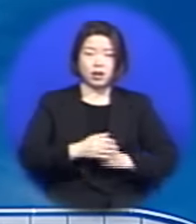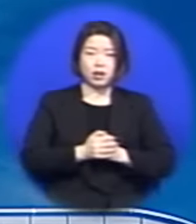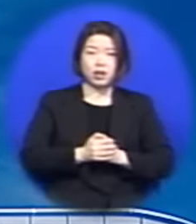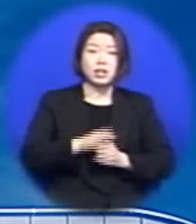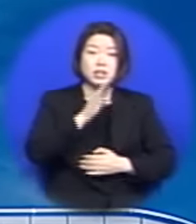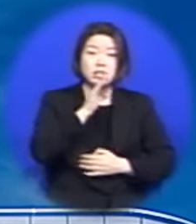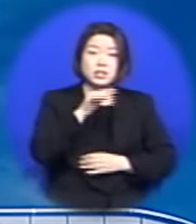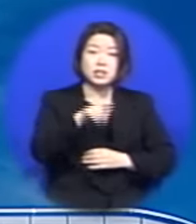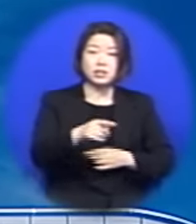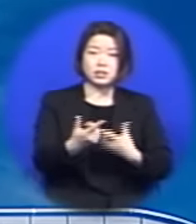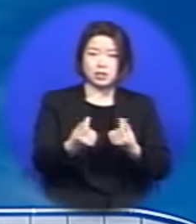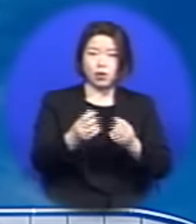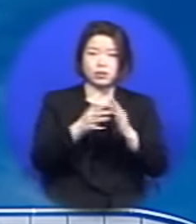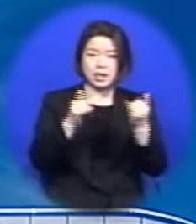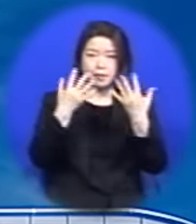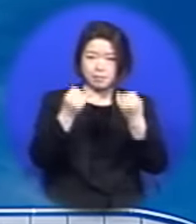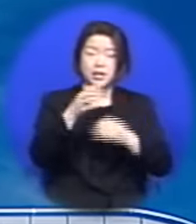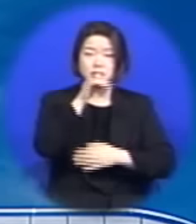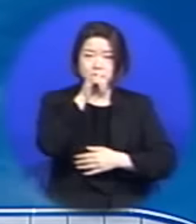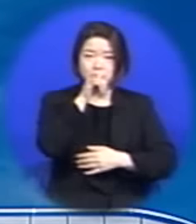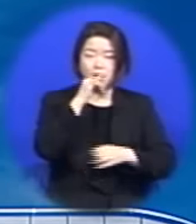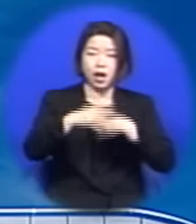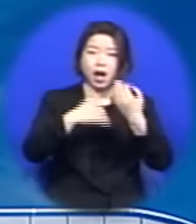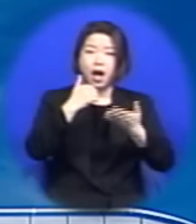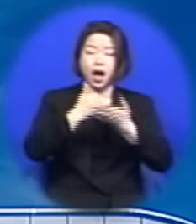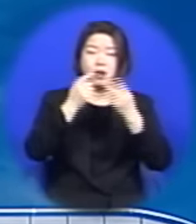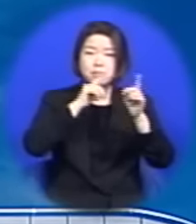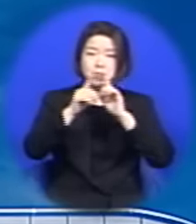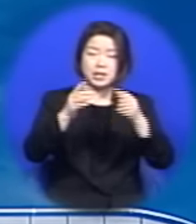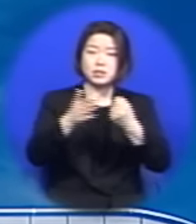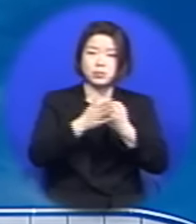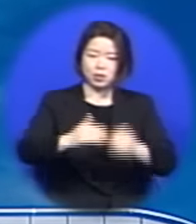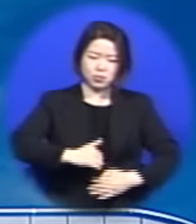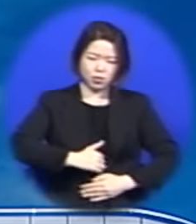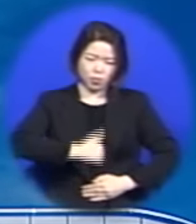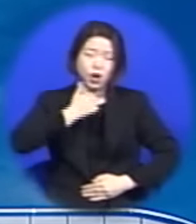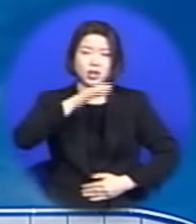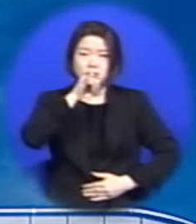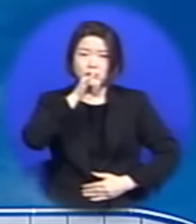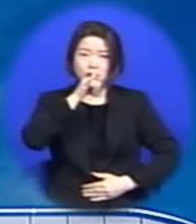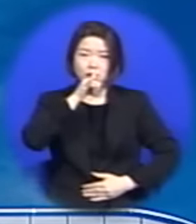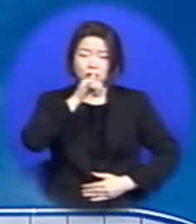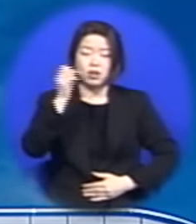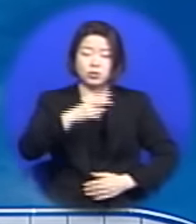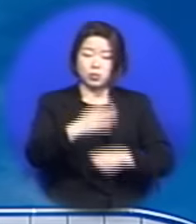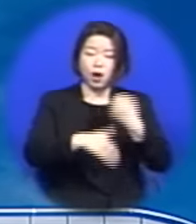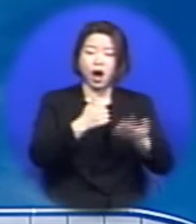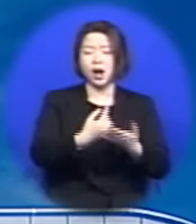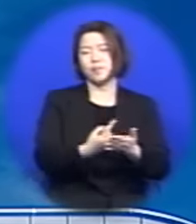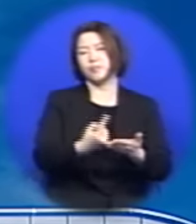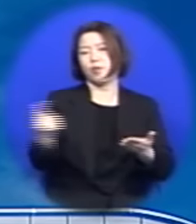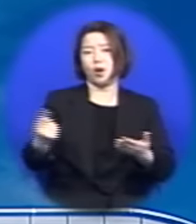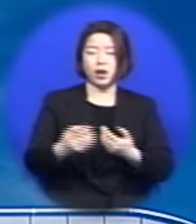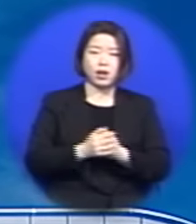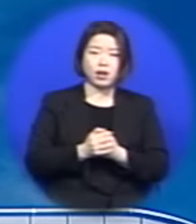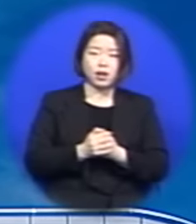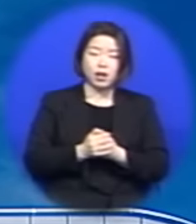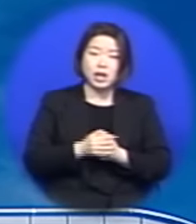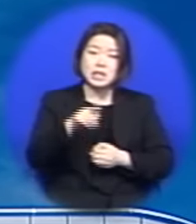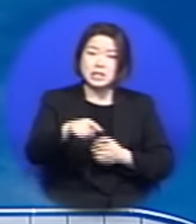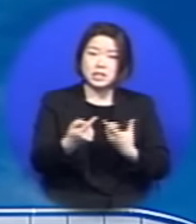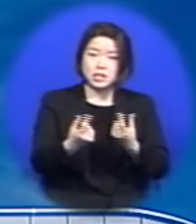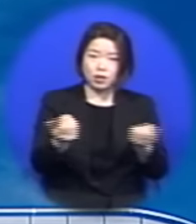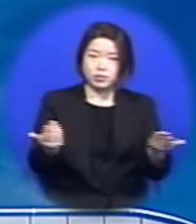실제로 그런 사람 많습니다 하나님의 말씀 때문에 분노해요 그리고 하나님을 떠나요 이런